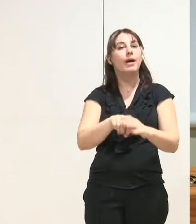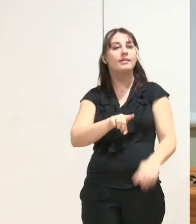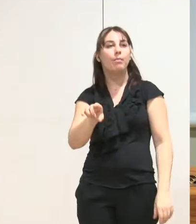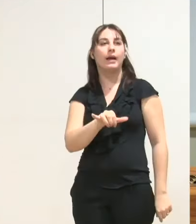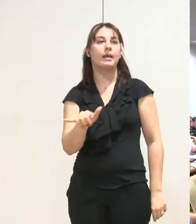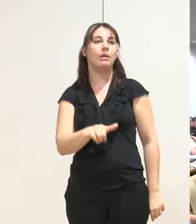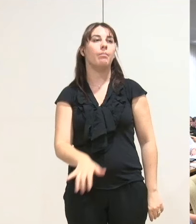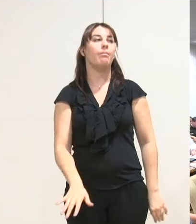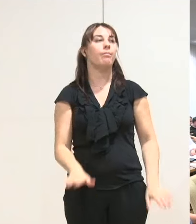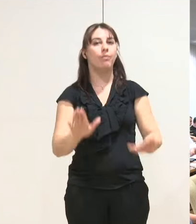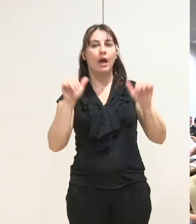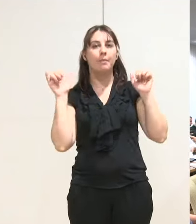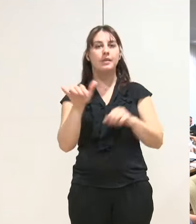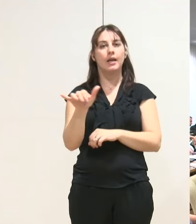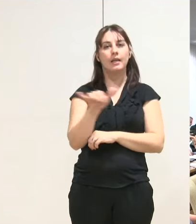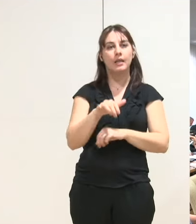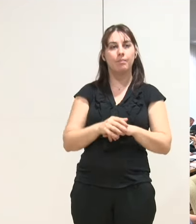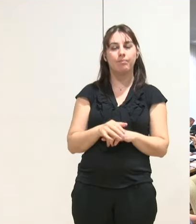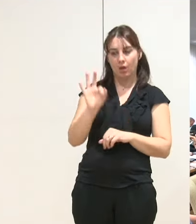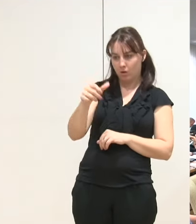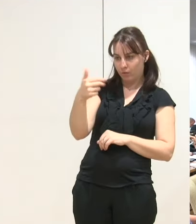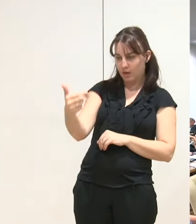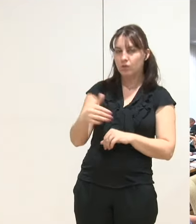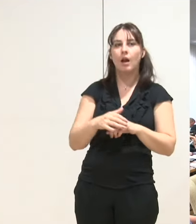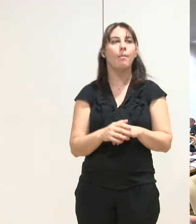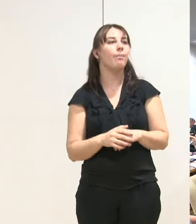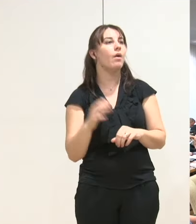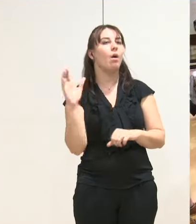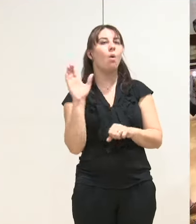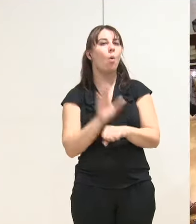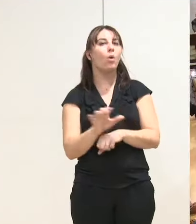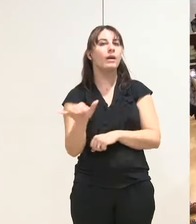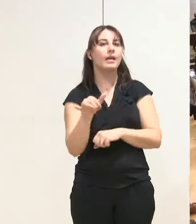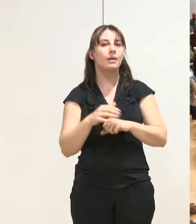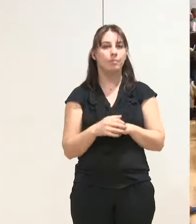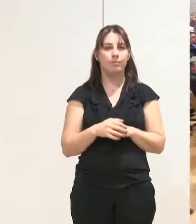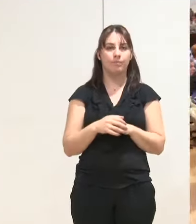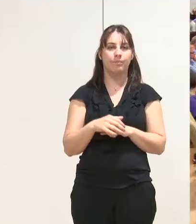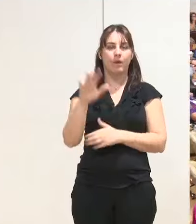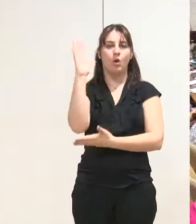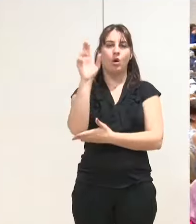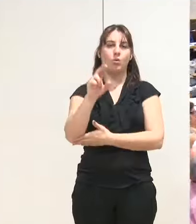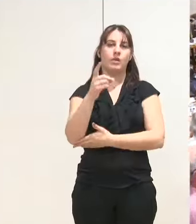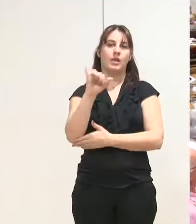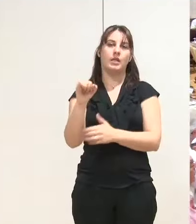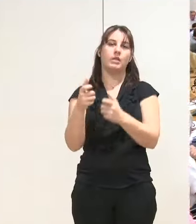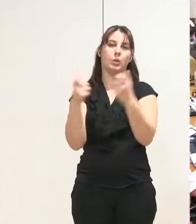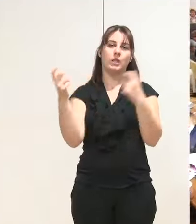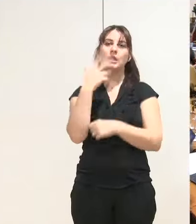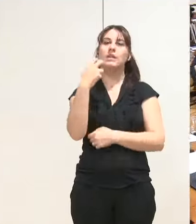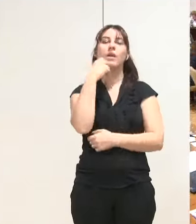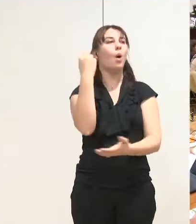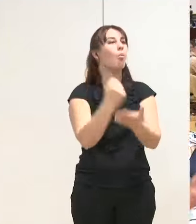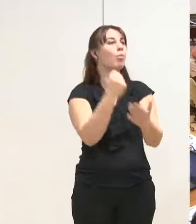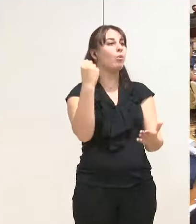vote qui s'abstient Fond national qui est contre umpudi société civile et donc qui est